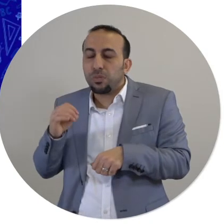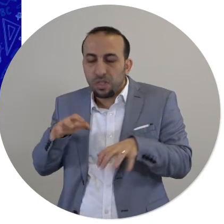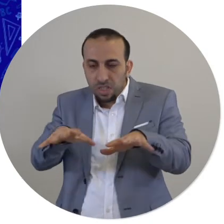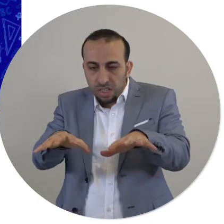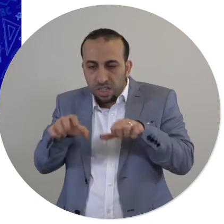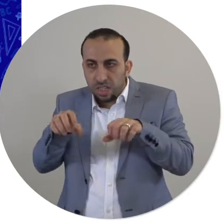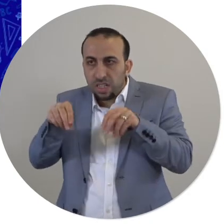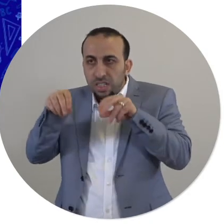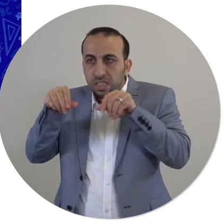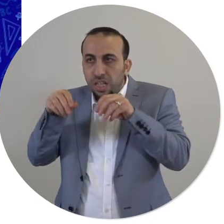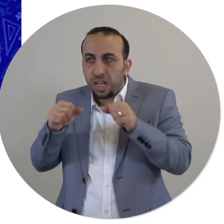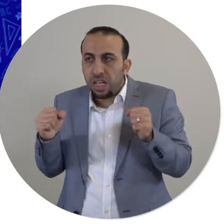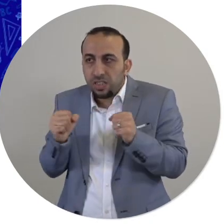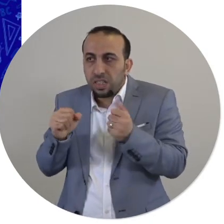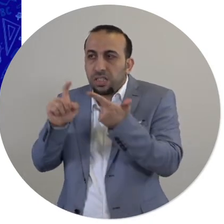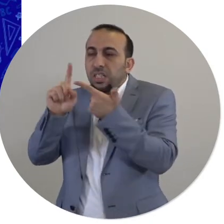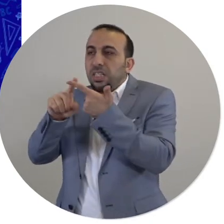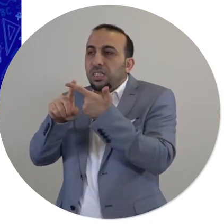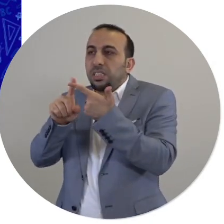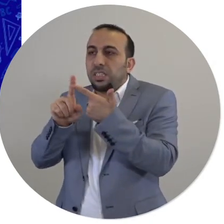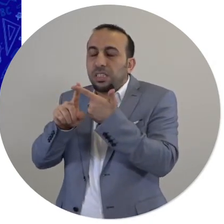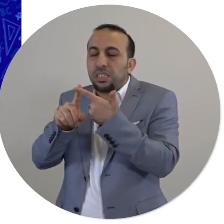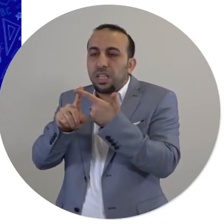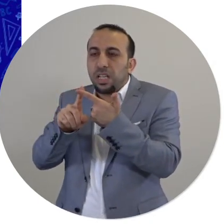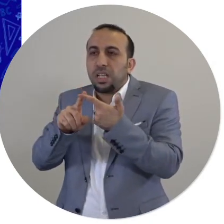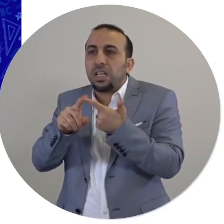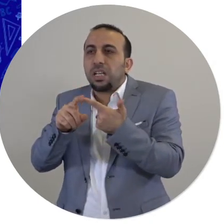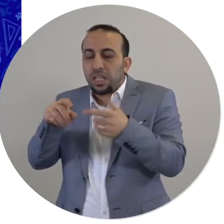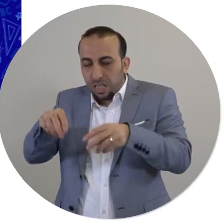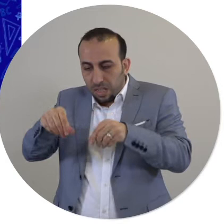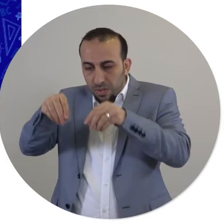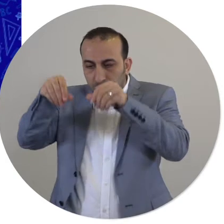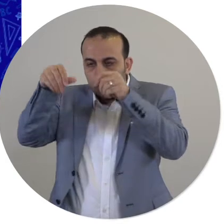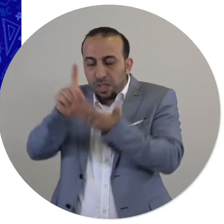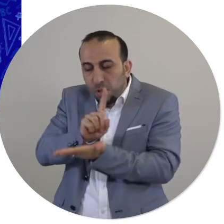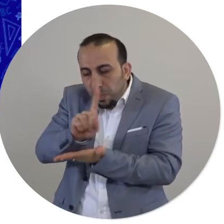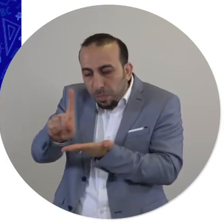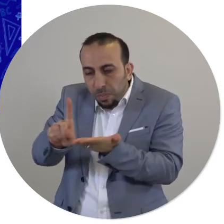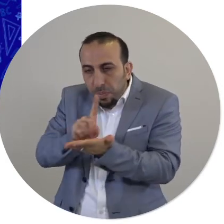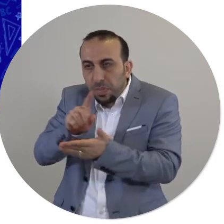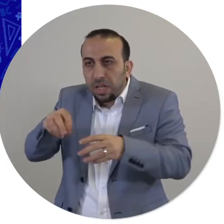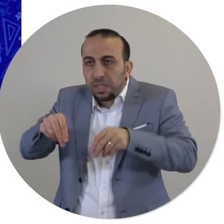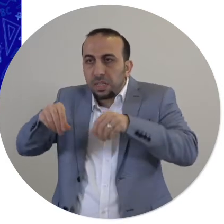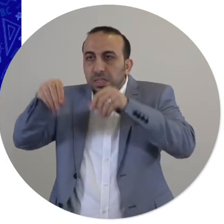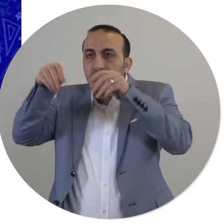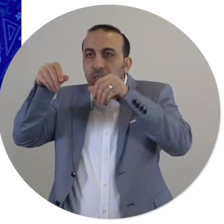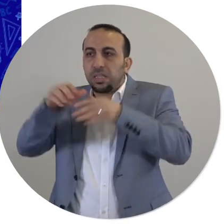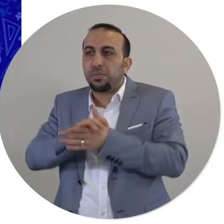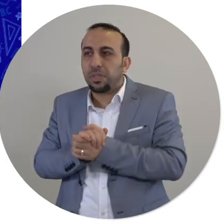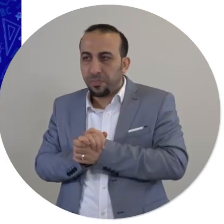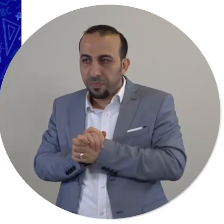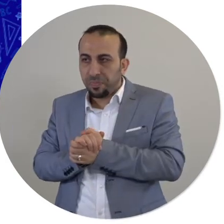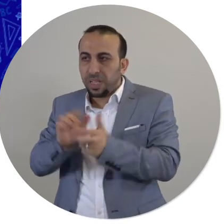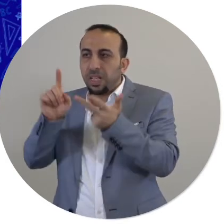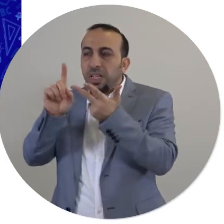شديدة الجفاف منها الصحاري الرملية كالصحراء الكبرى الربع الخالي، والبيئات الحارة المطيرة، مثال على ذلك